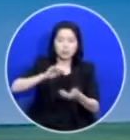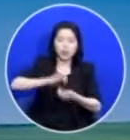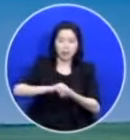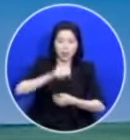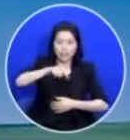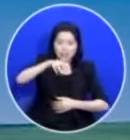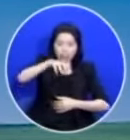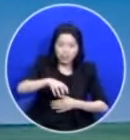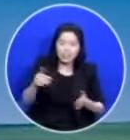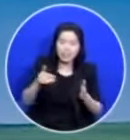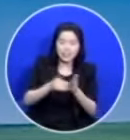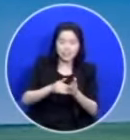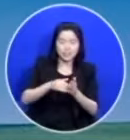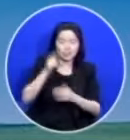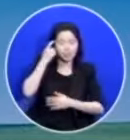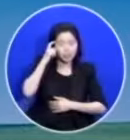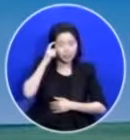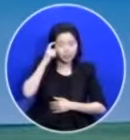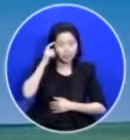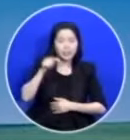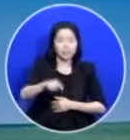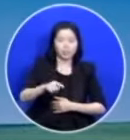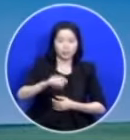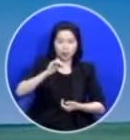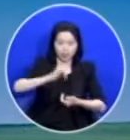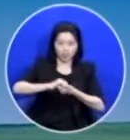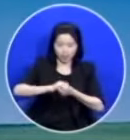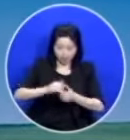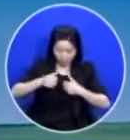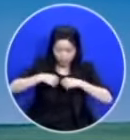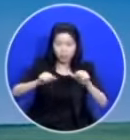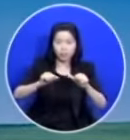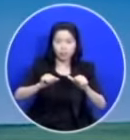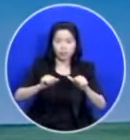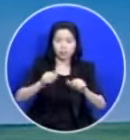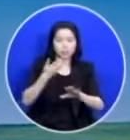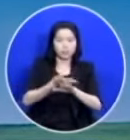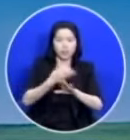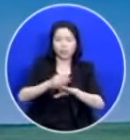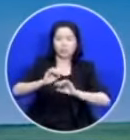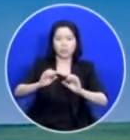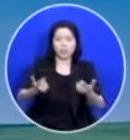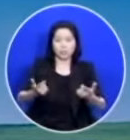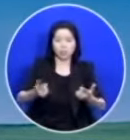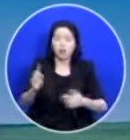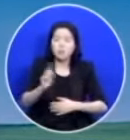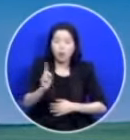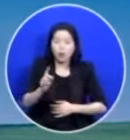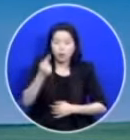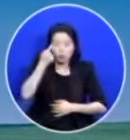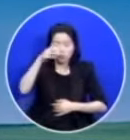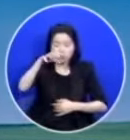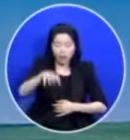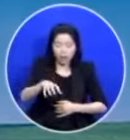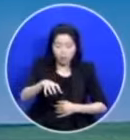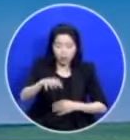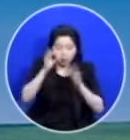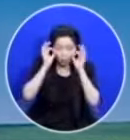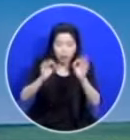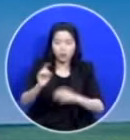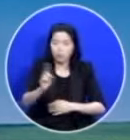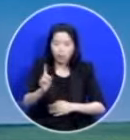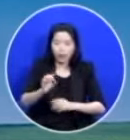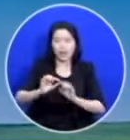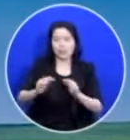여기까지인가보다 그 한계를 깨뜨리는 것은 다른 어떤 것이 아닙니다 눈앞에 보이는 무엇이